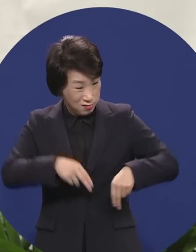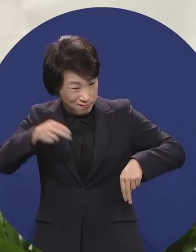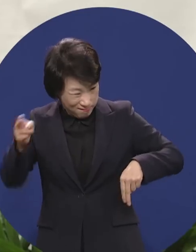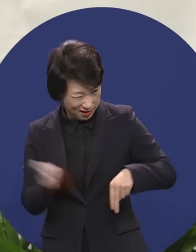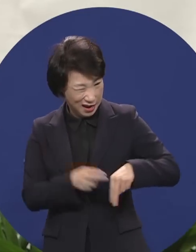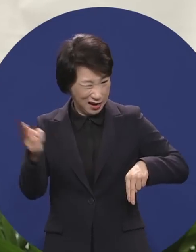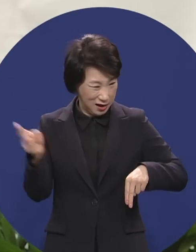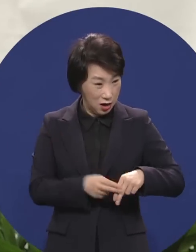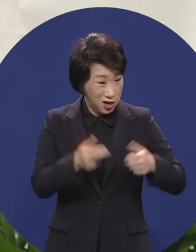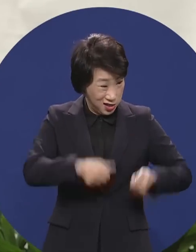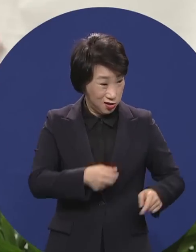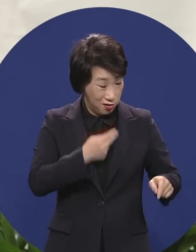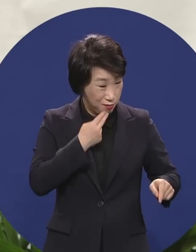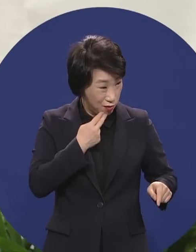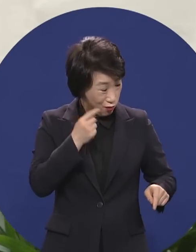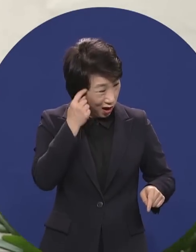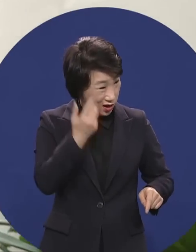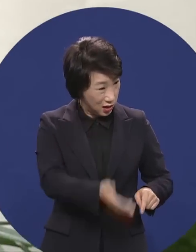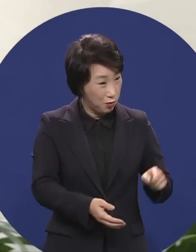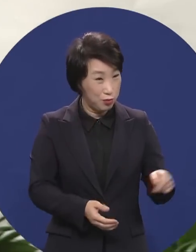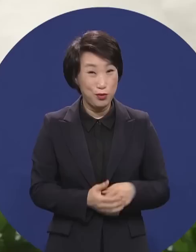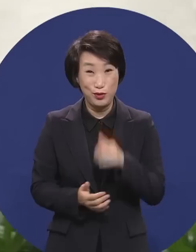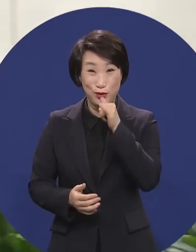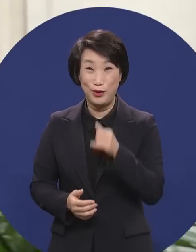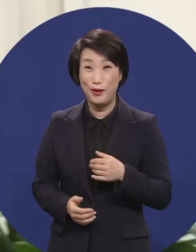인사 왜 했냐고 종아리 맞고 그런